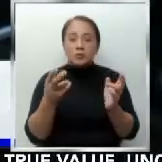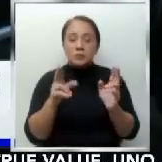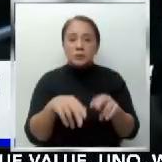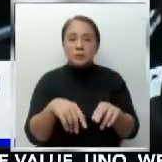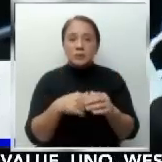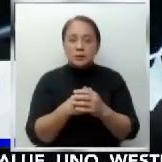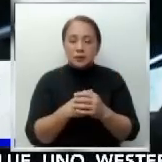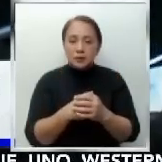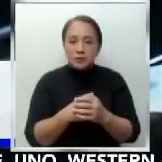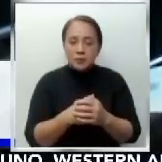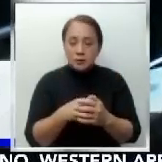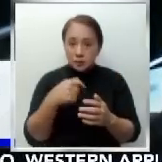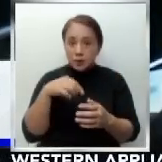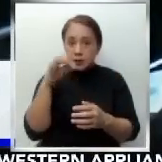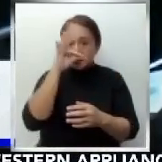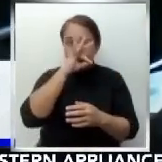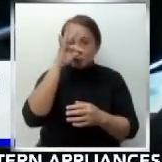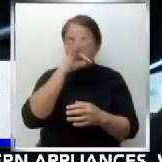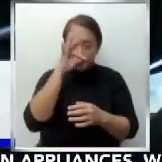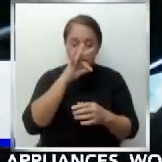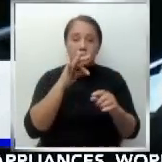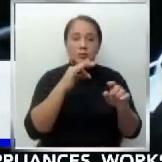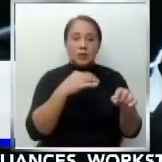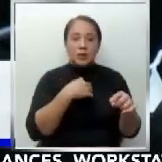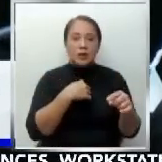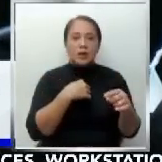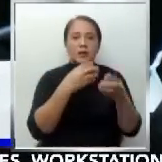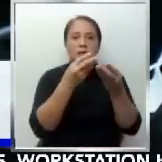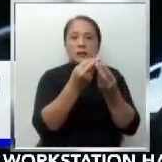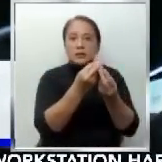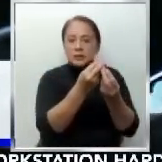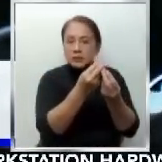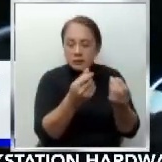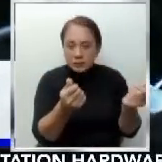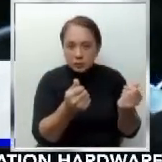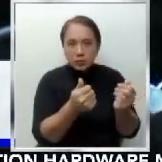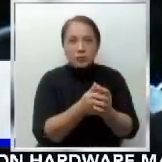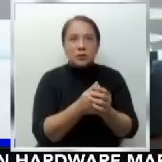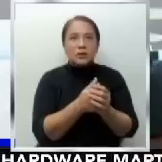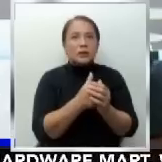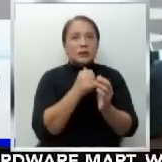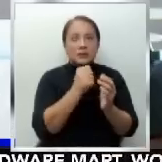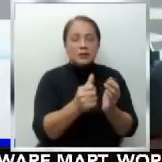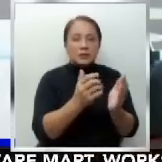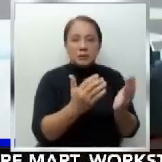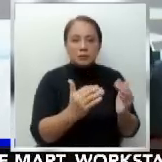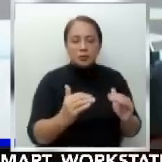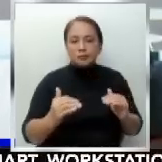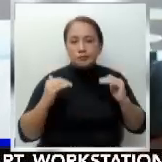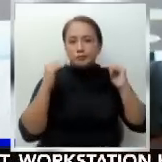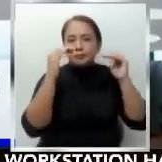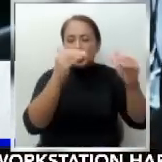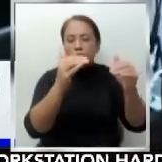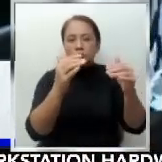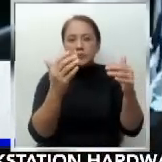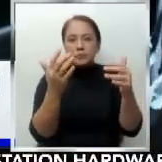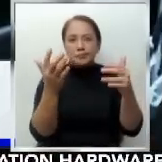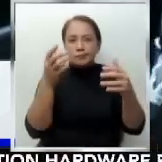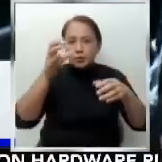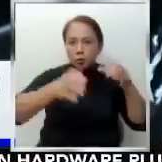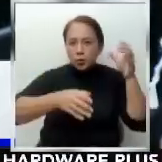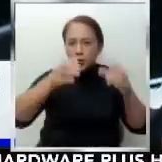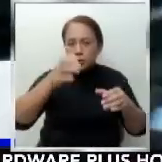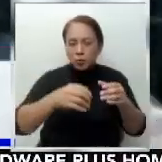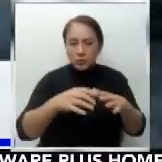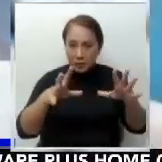Filipino, na nasesettle, hindi na dumidiretso pa sa kaso. Mr. Chairman, this is not acceptable. You don't say